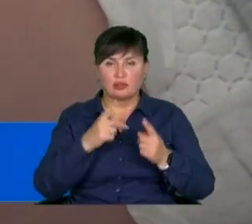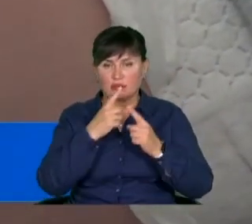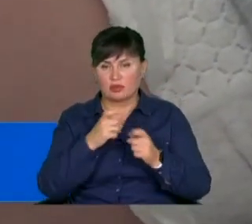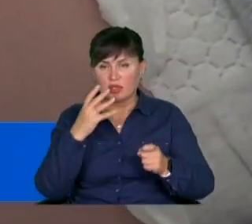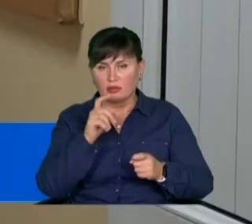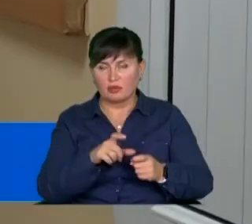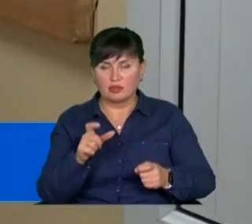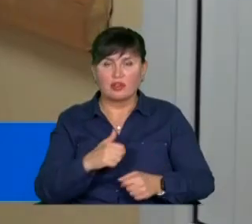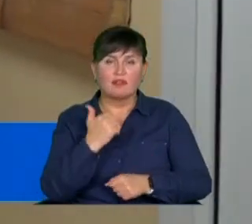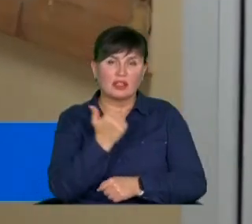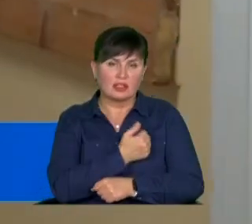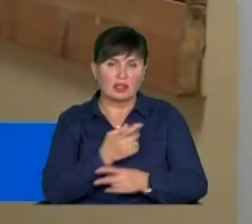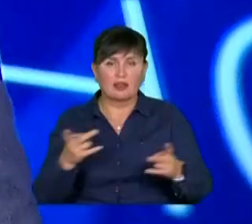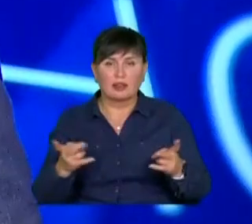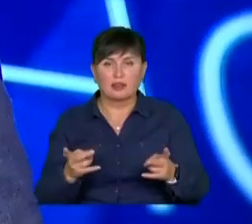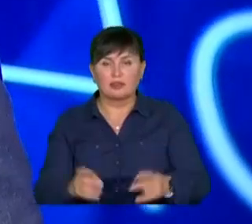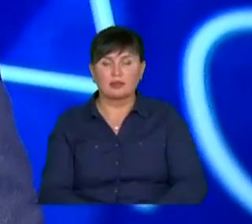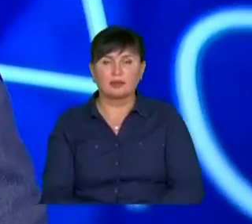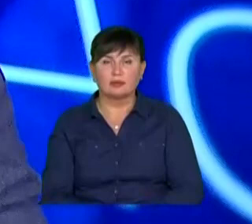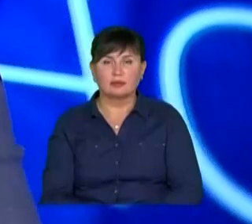алматинцев провакцинироваться.